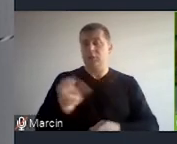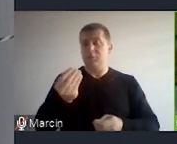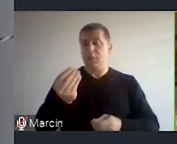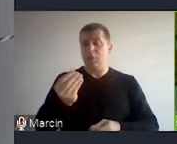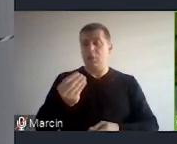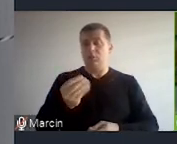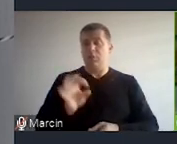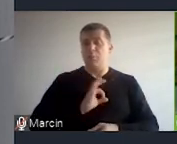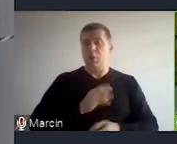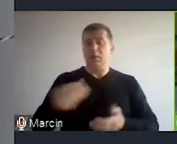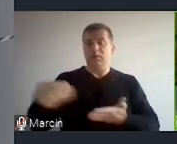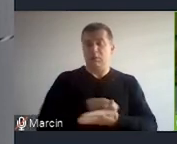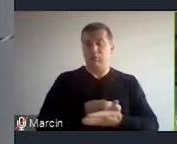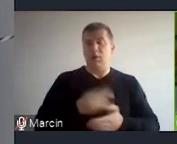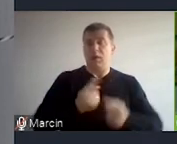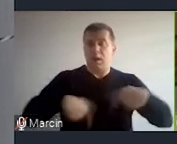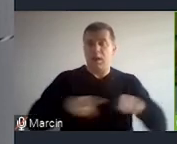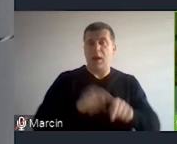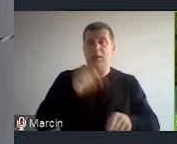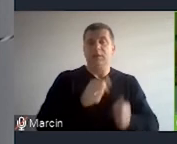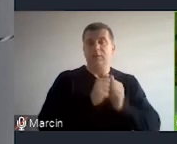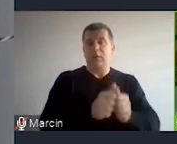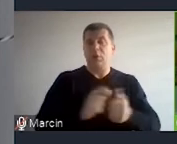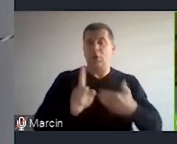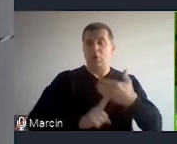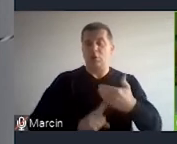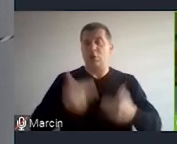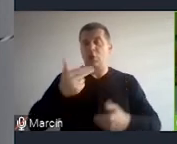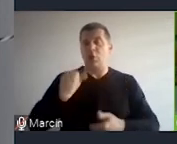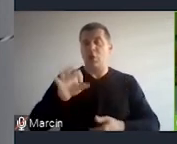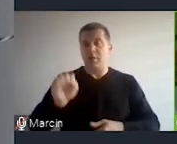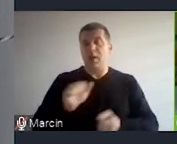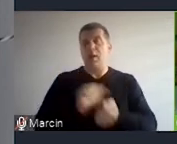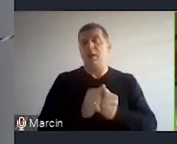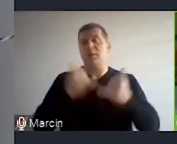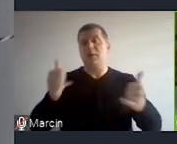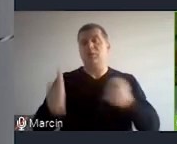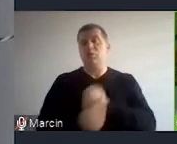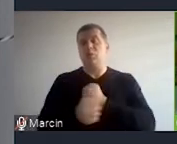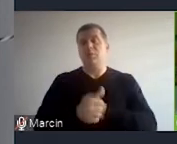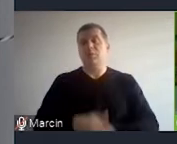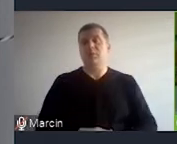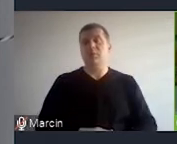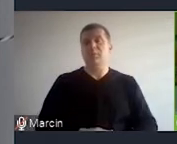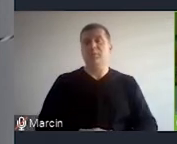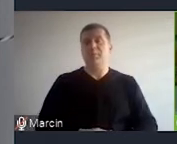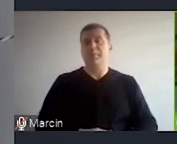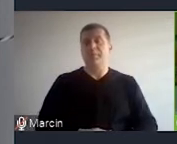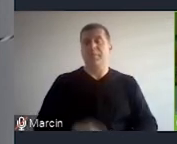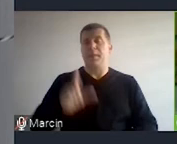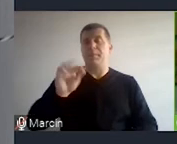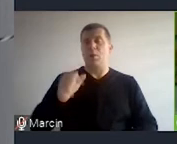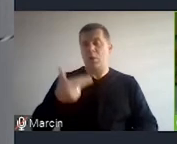będące moją zapłatą za realizację tego zadania rozliczam notą czy innym dokumentem? Pani Paulino,